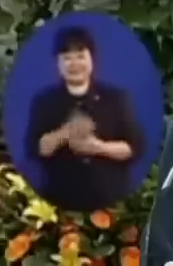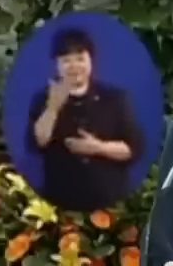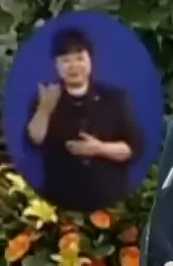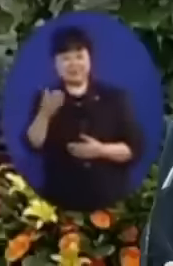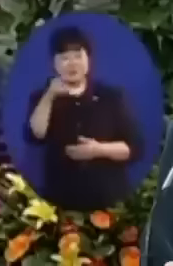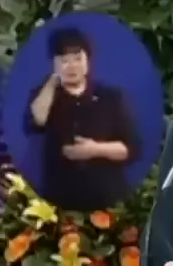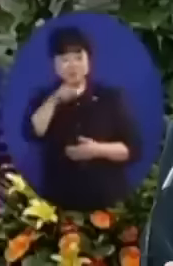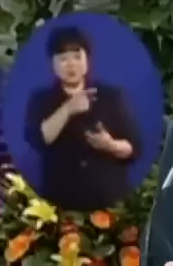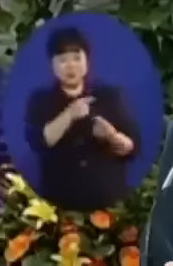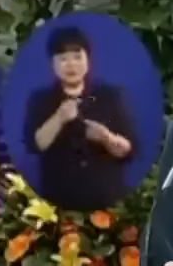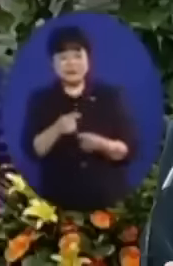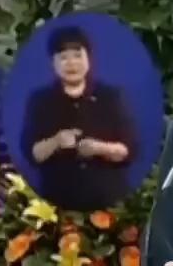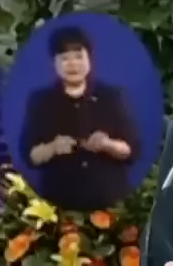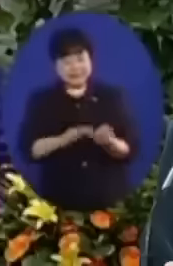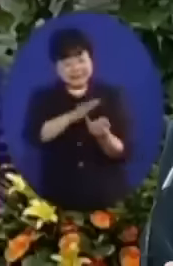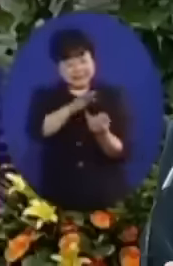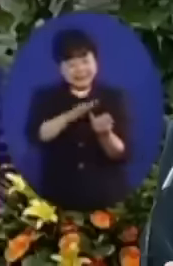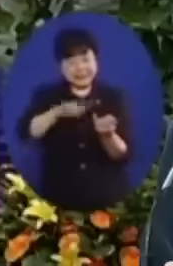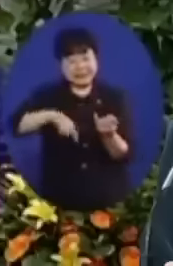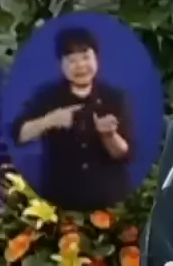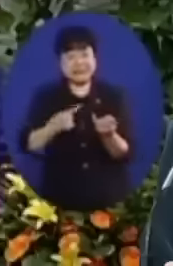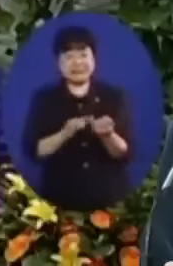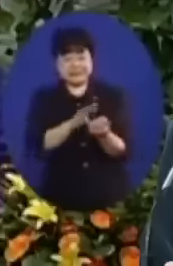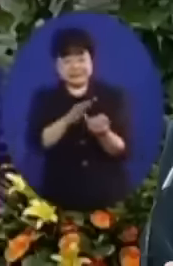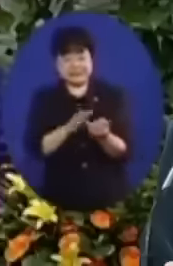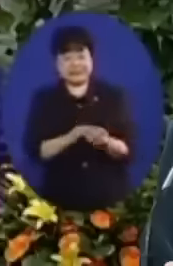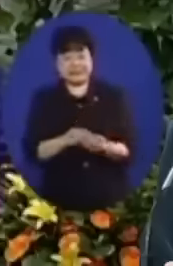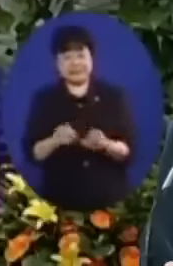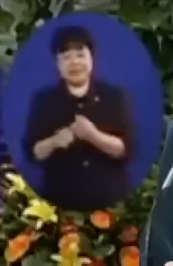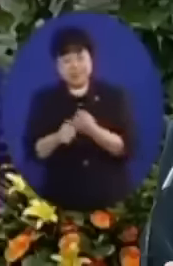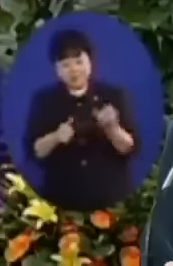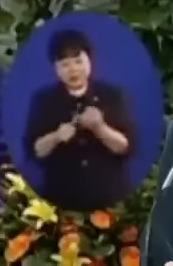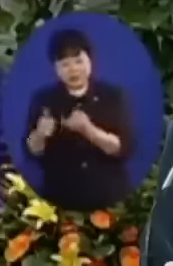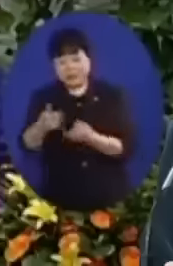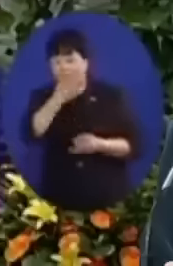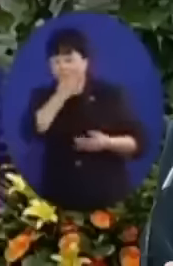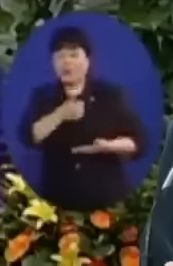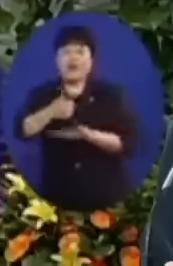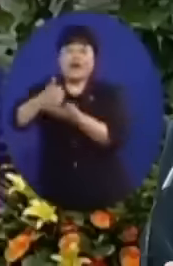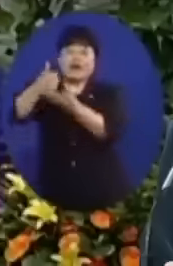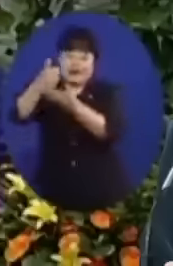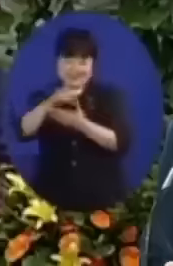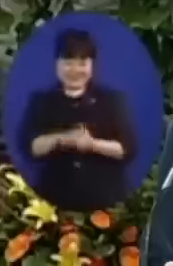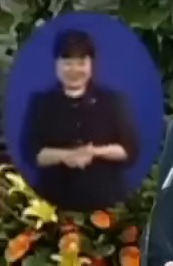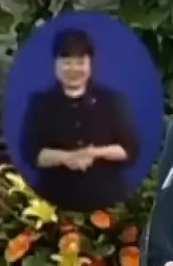너희도 각각 자기의 아내 사랑이를 자신같이 하고 아내도 자기 남편을 존경하라.